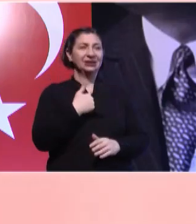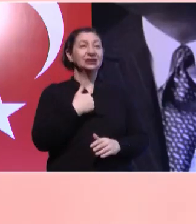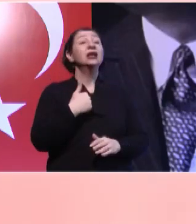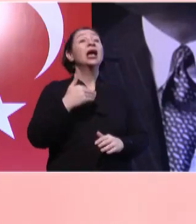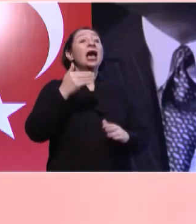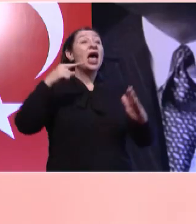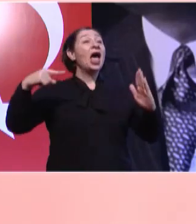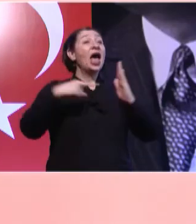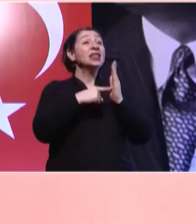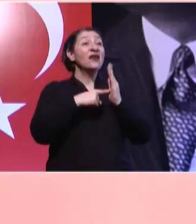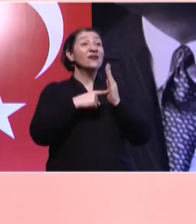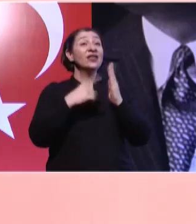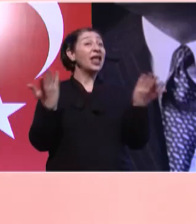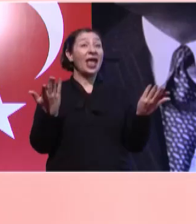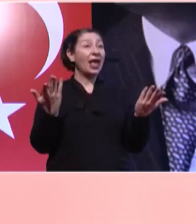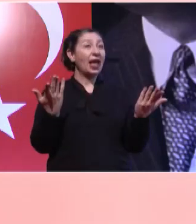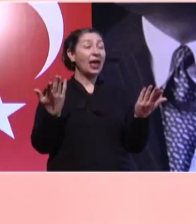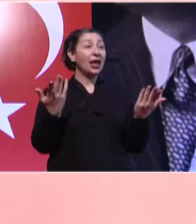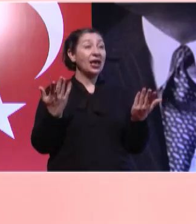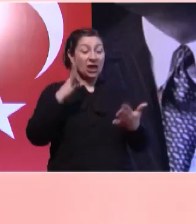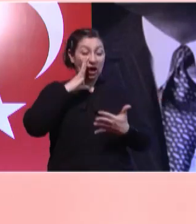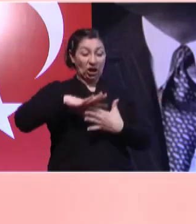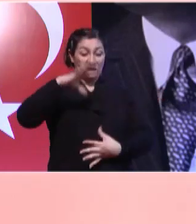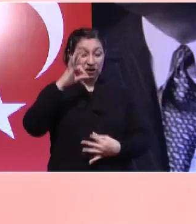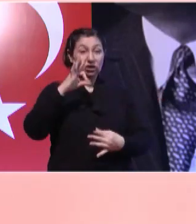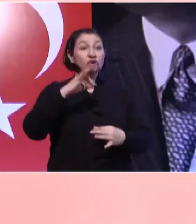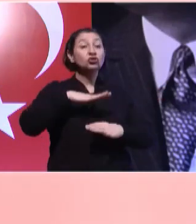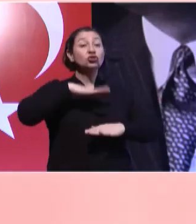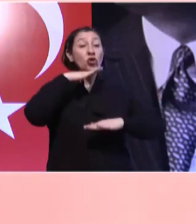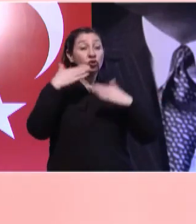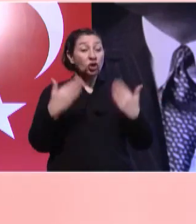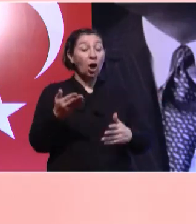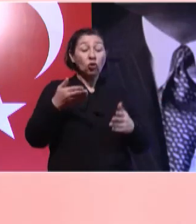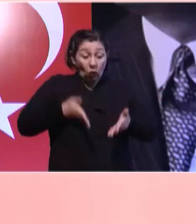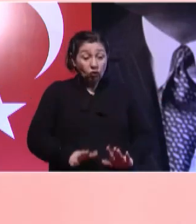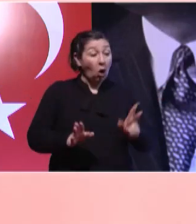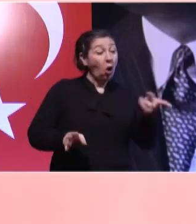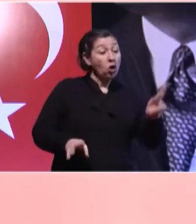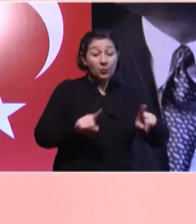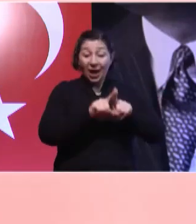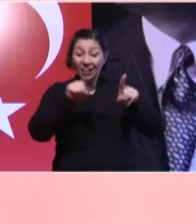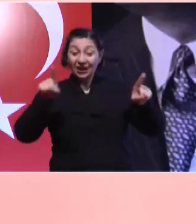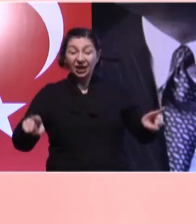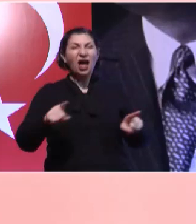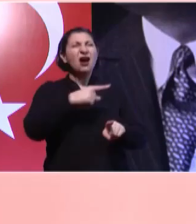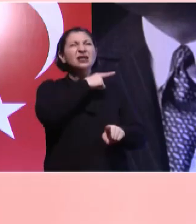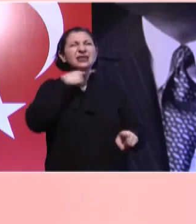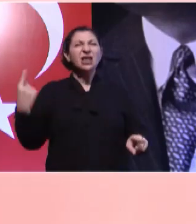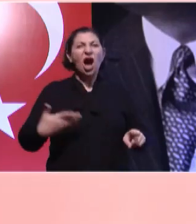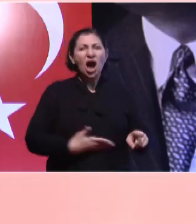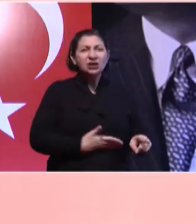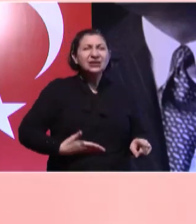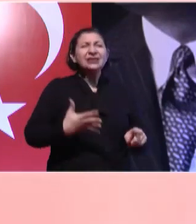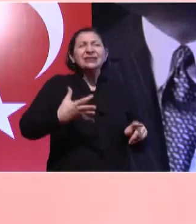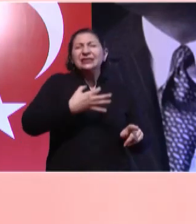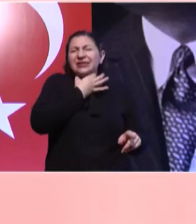Hedef ne güçlü sosyal devletten? Hedef ne? Kişinin doğumundan ölümüne kadar asla açlığın ve